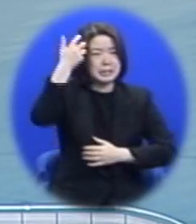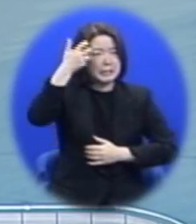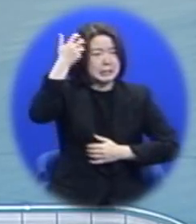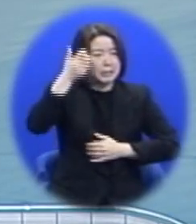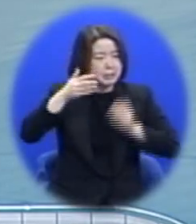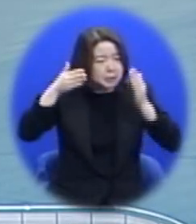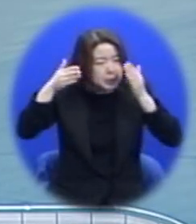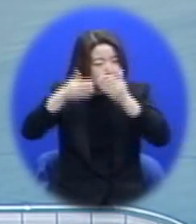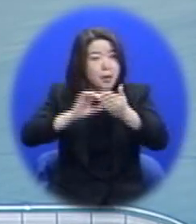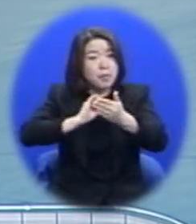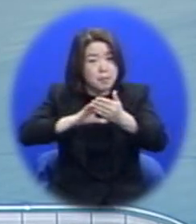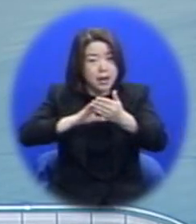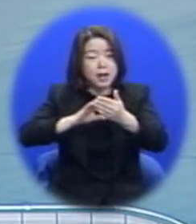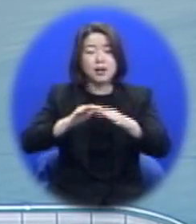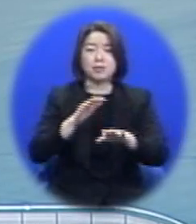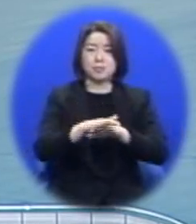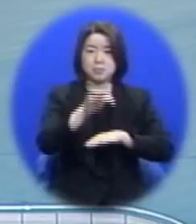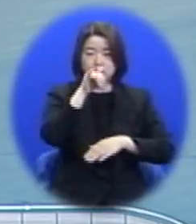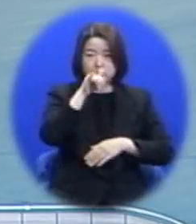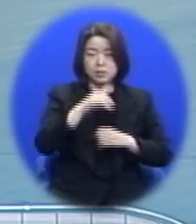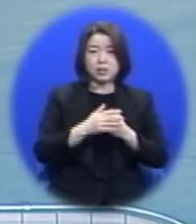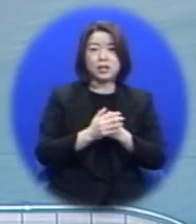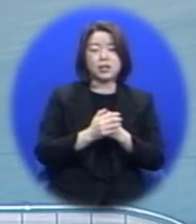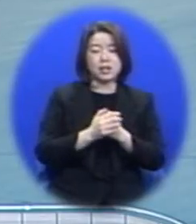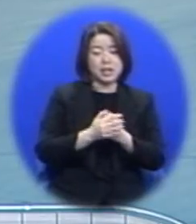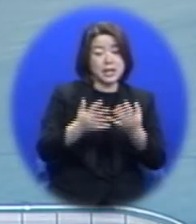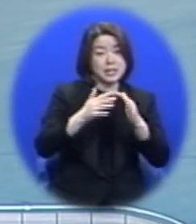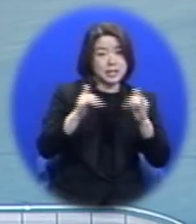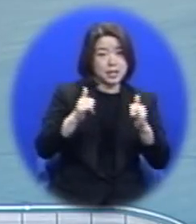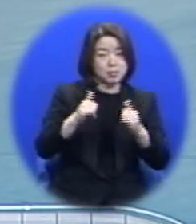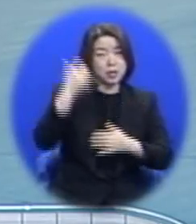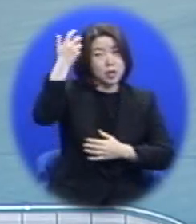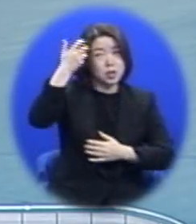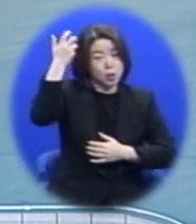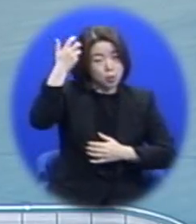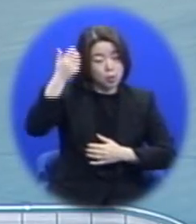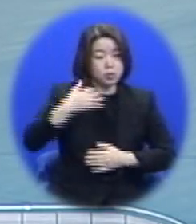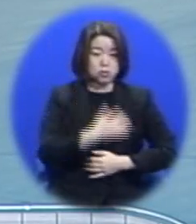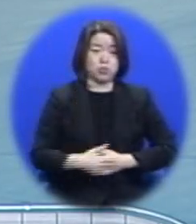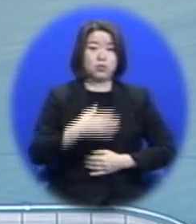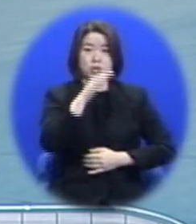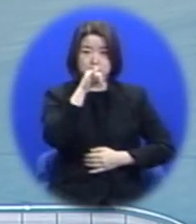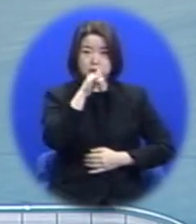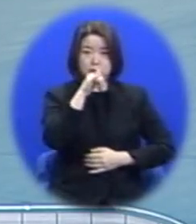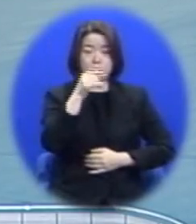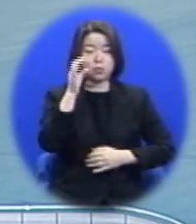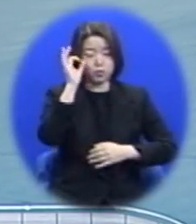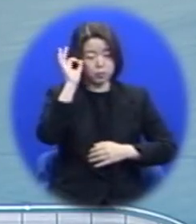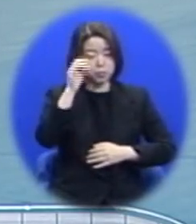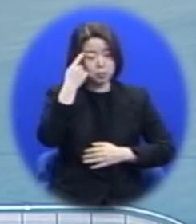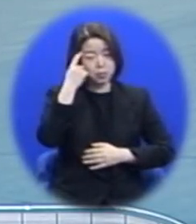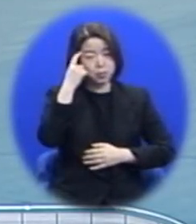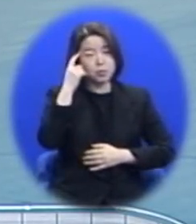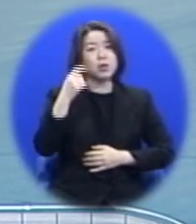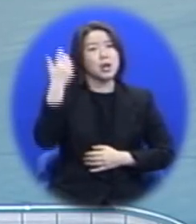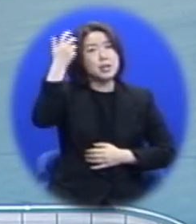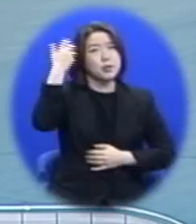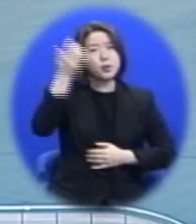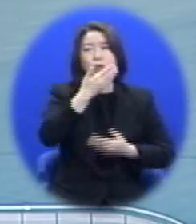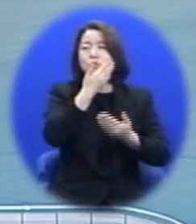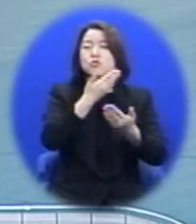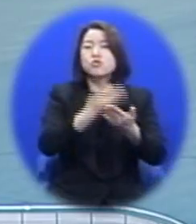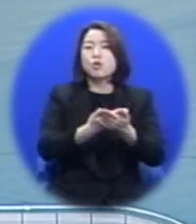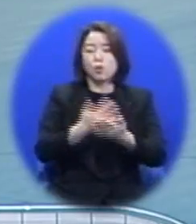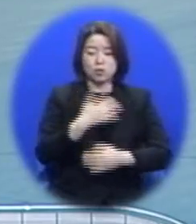무슨 뜻이냐면 사람에게는 영혼과 육신이 있다고 믿고 영혼은 중요한 것이고 육신은 하찮은 것이라고